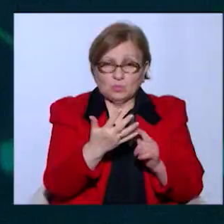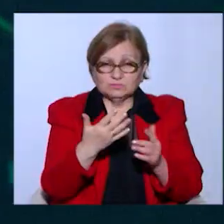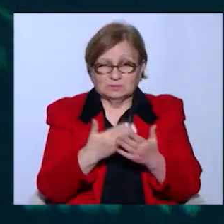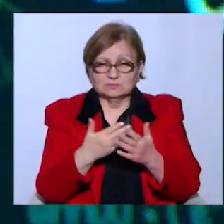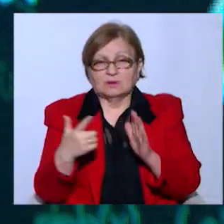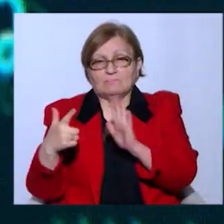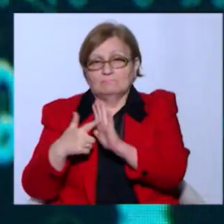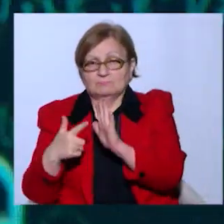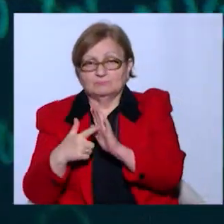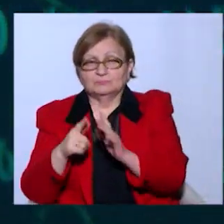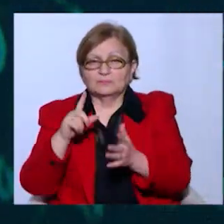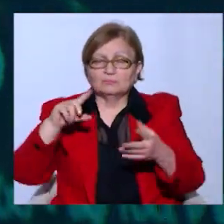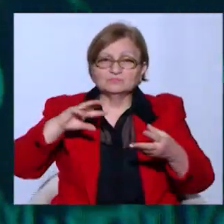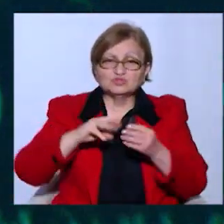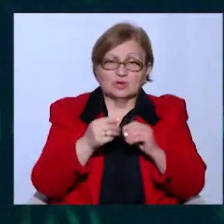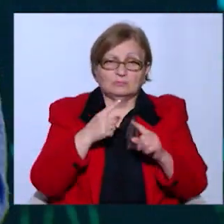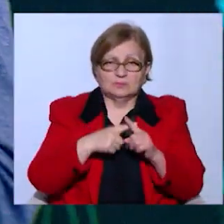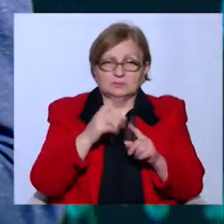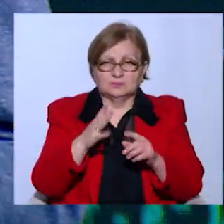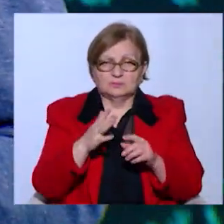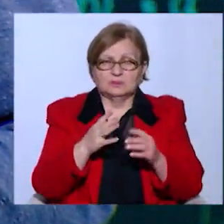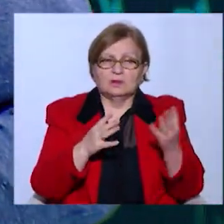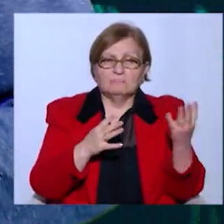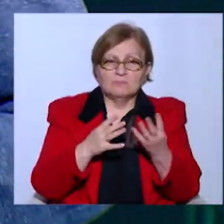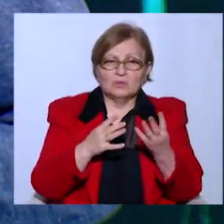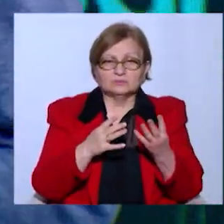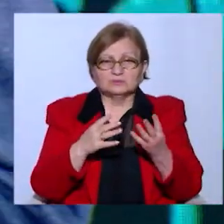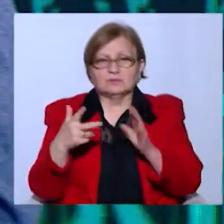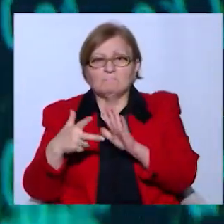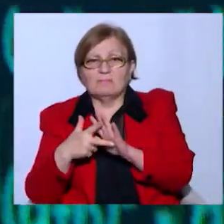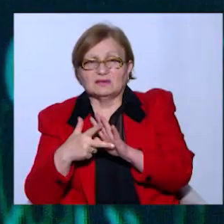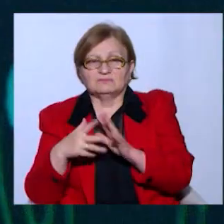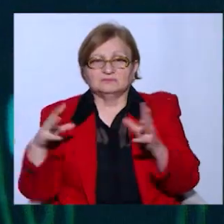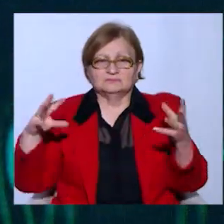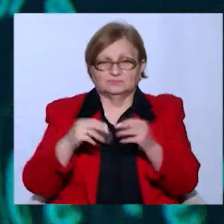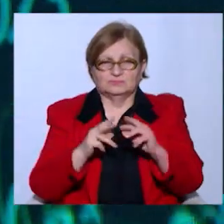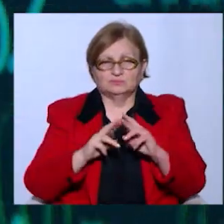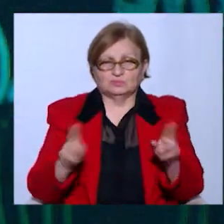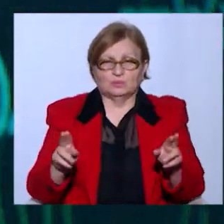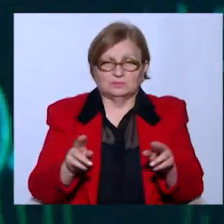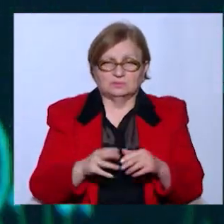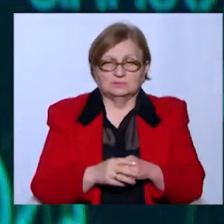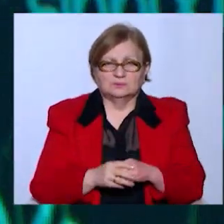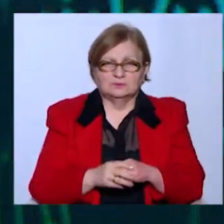მე-7 წევრების ჯამი აუცილებლად მიიღება მე-4 და მე-8 წევრების ჯამის ტოლი.